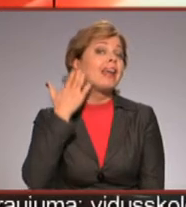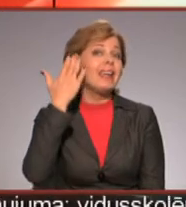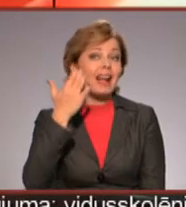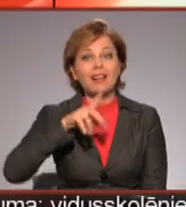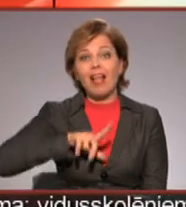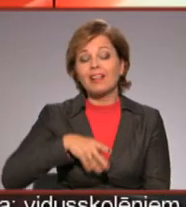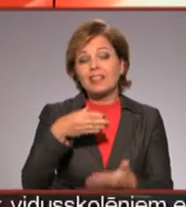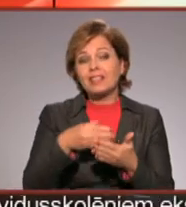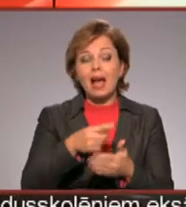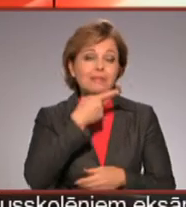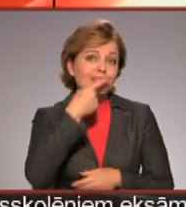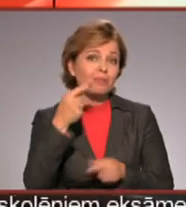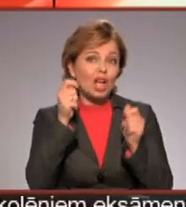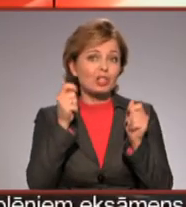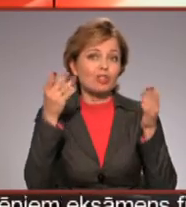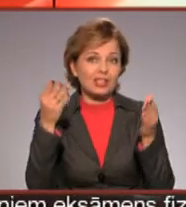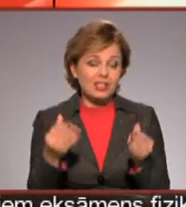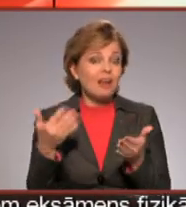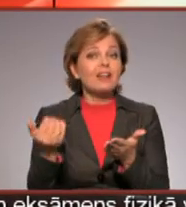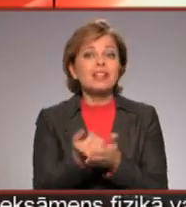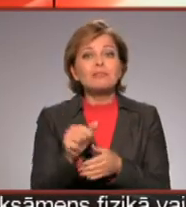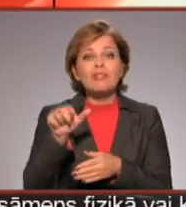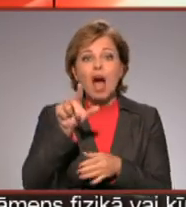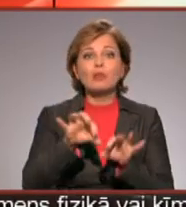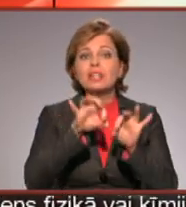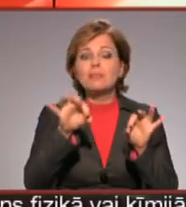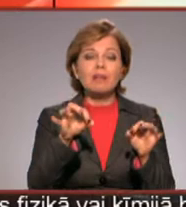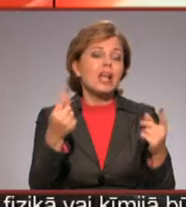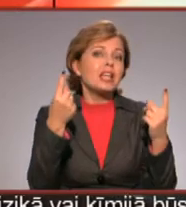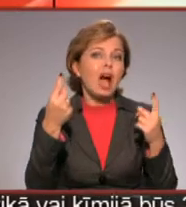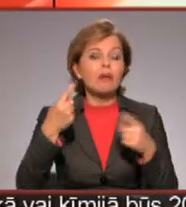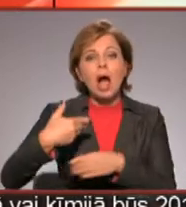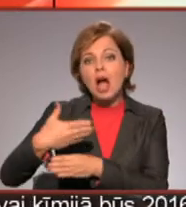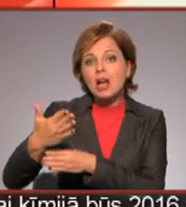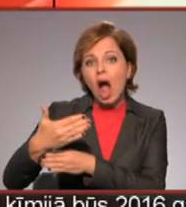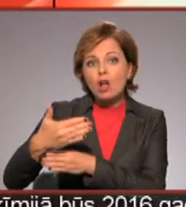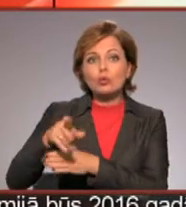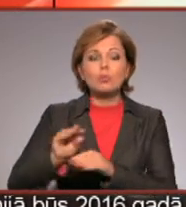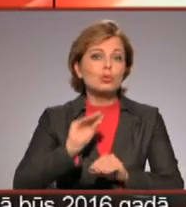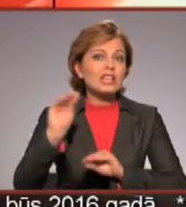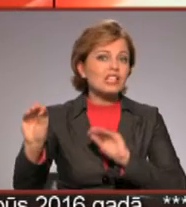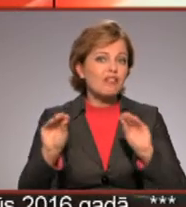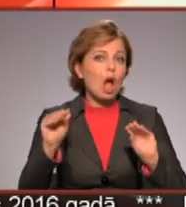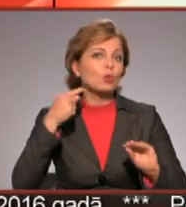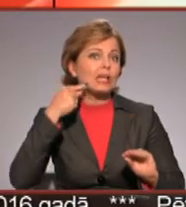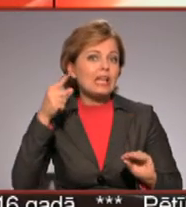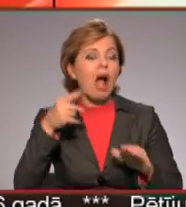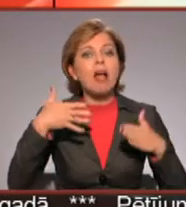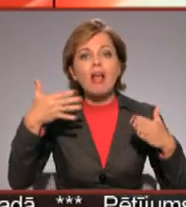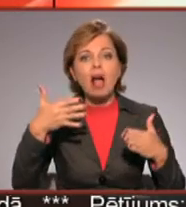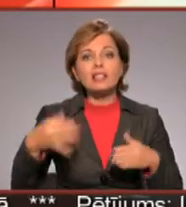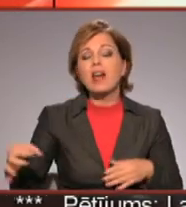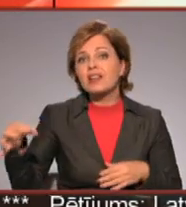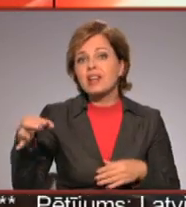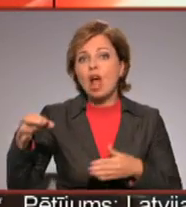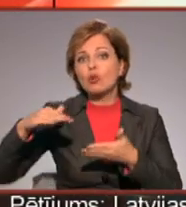Iecerēts, ka Latvija savā 100. dzimšanas dienā saņems vairākus izmēros ievērojumus karogus, kas būs izvietoti Rīgā un lielākajās reģionu